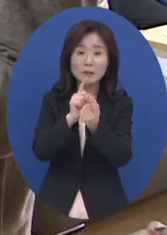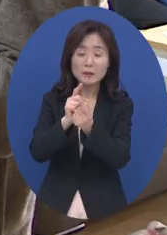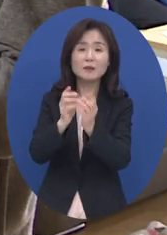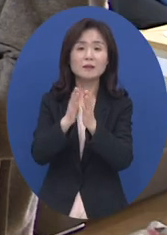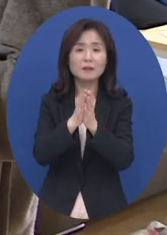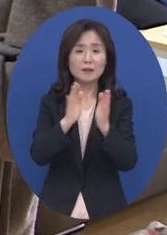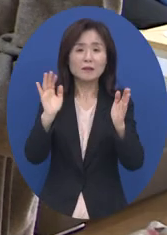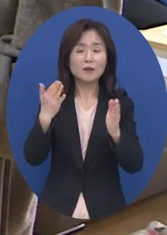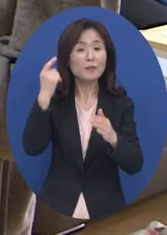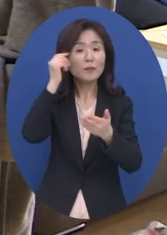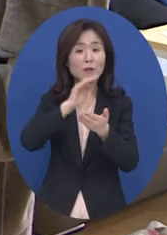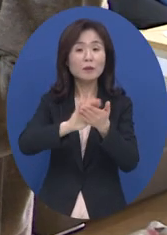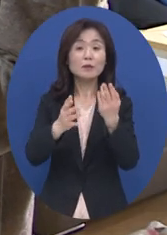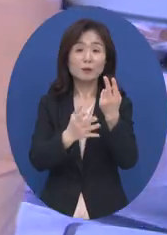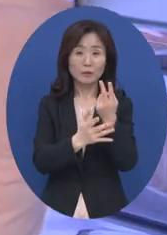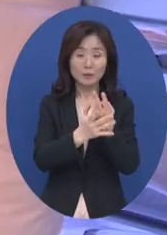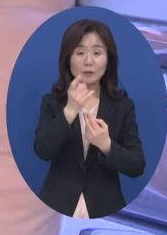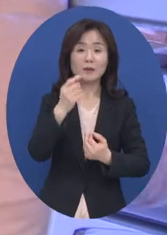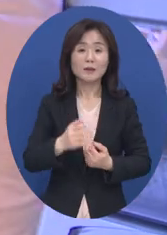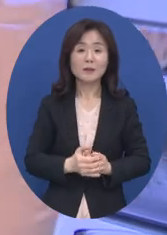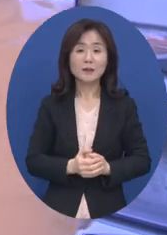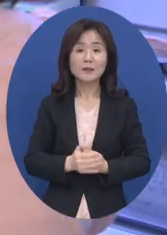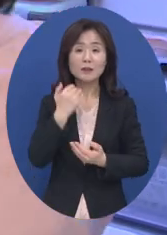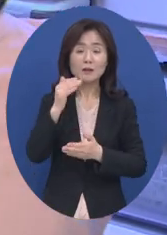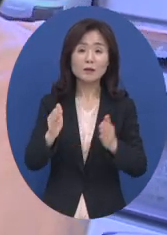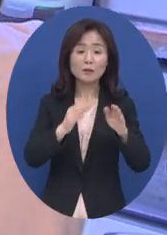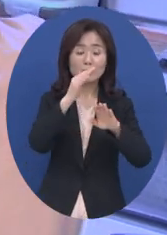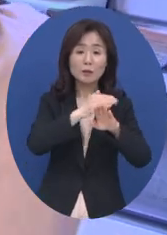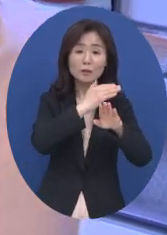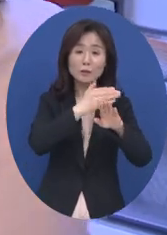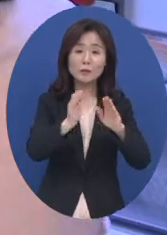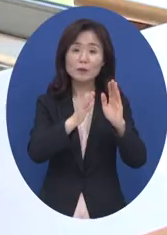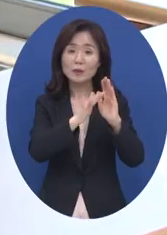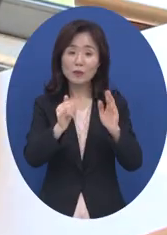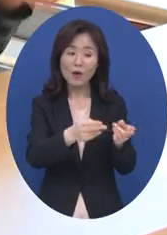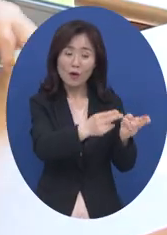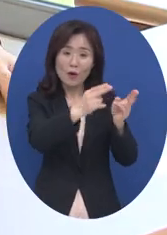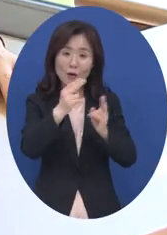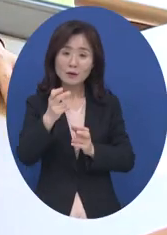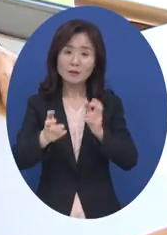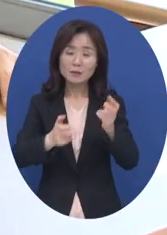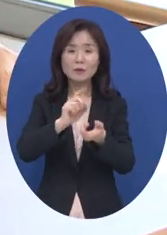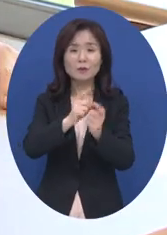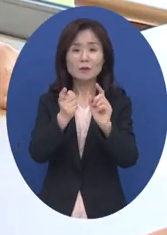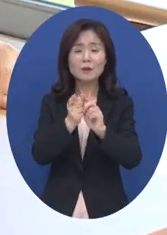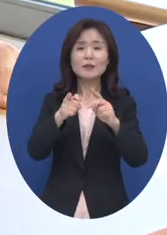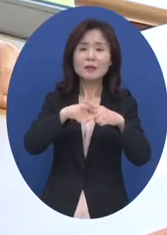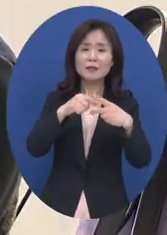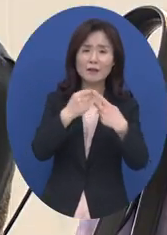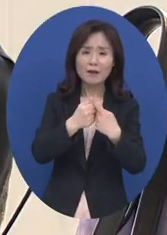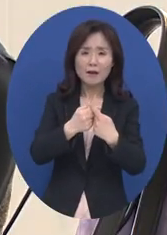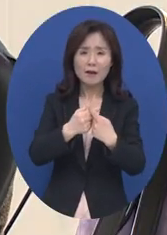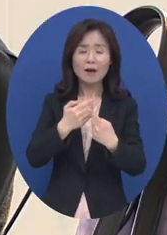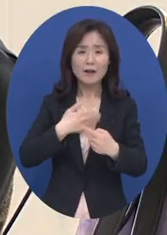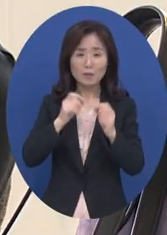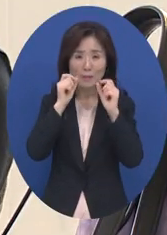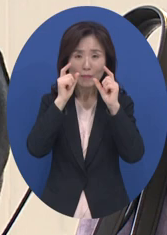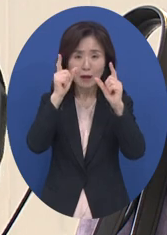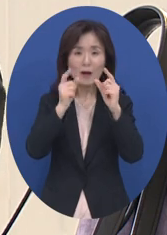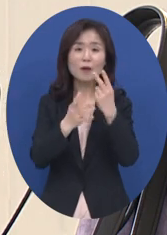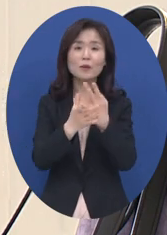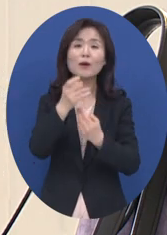시작되는 평화와 통일 경기도 남부 까 족 결연 사업 이 서로를 이해하고 알아가는 통일의 장으로